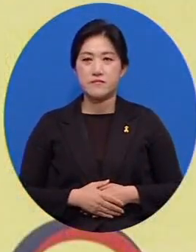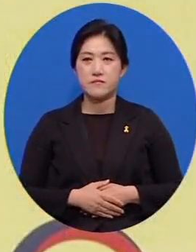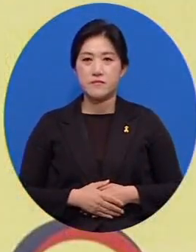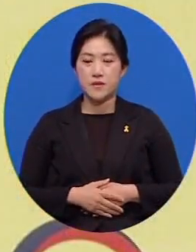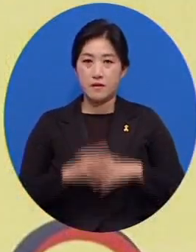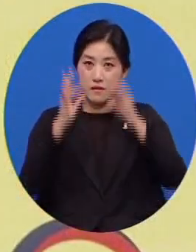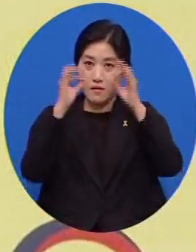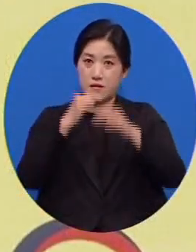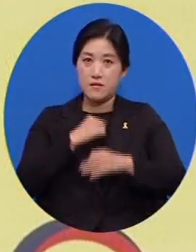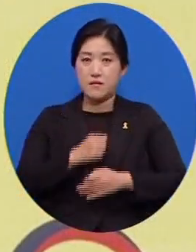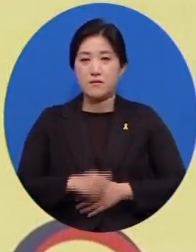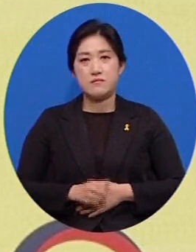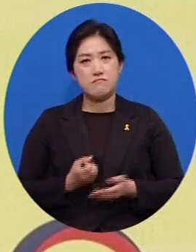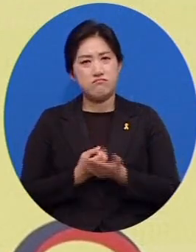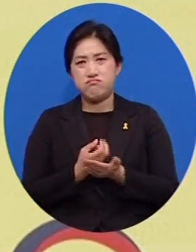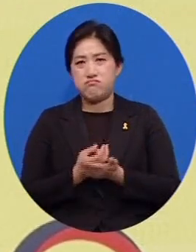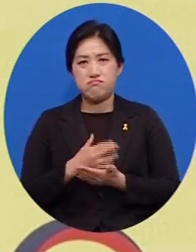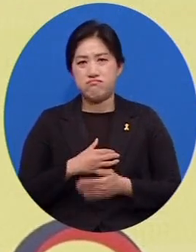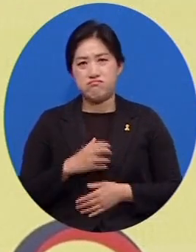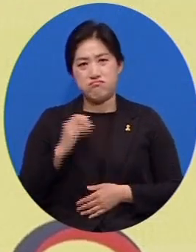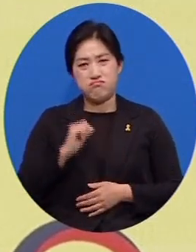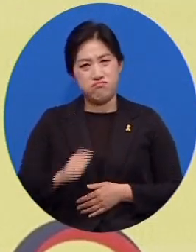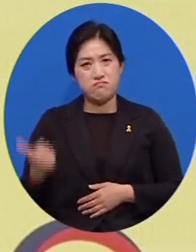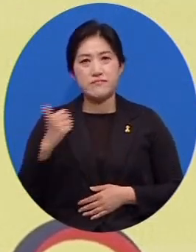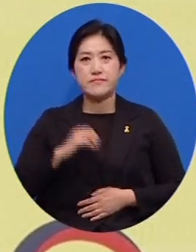보고 싶어서 미치겠습니다.